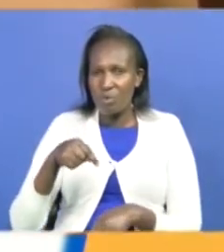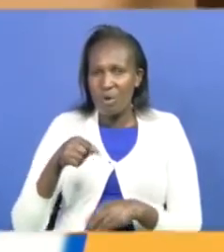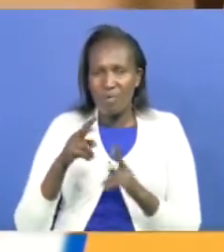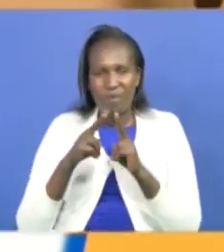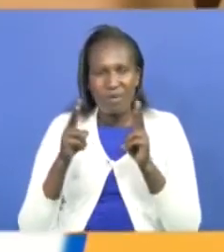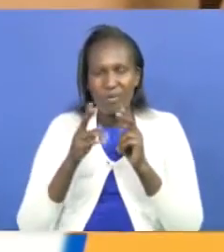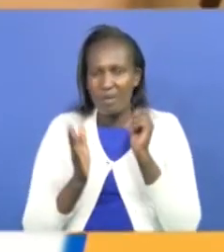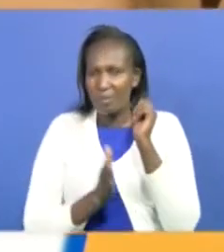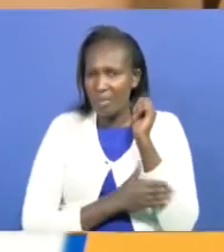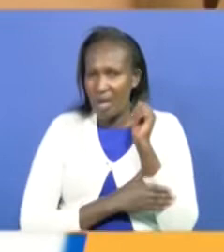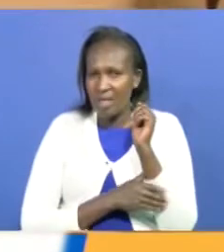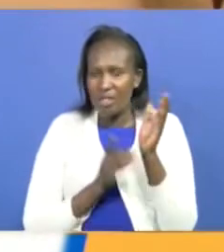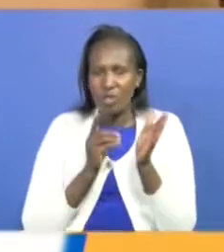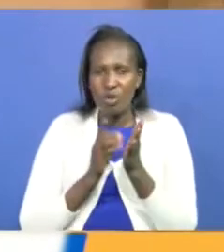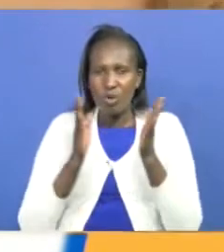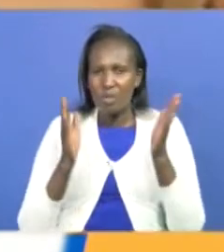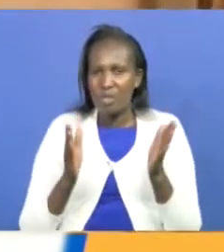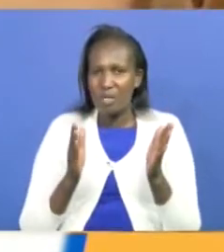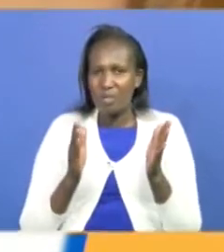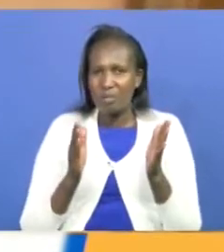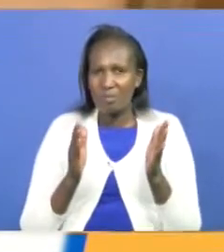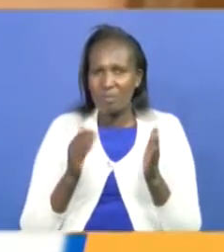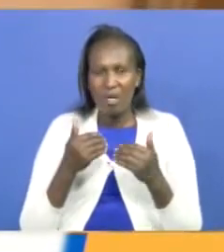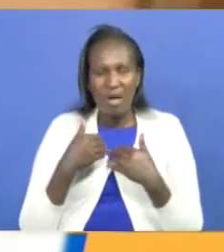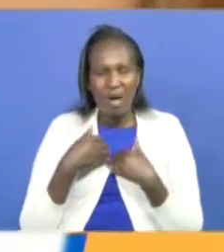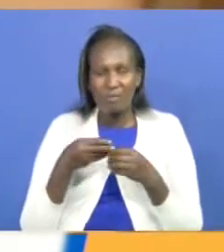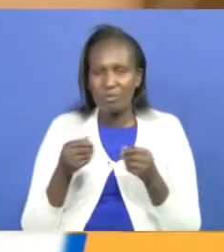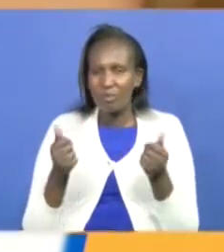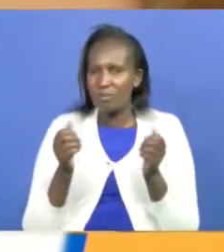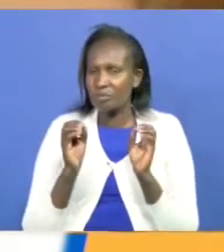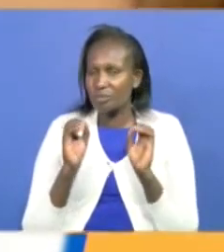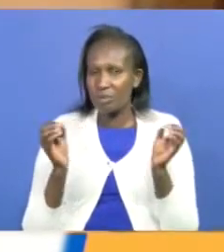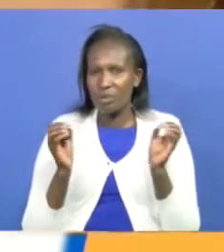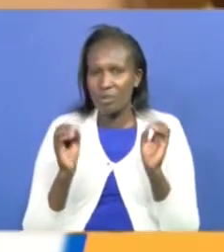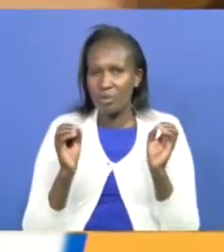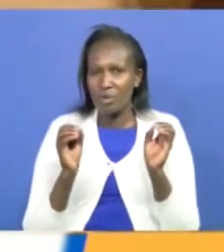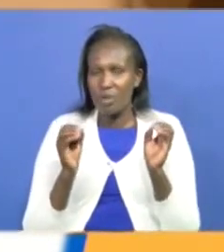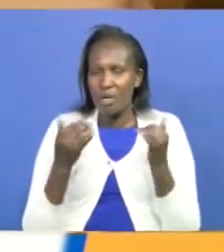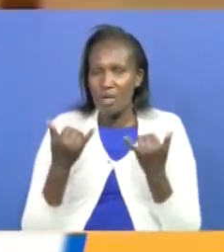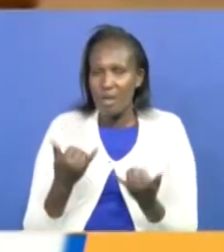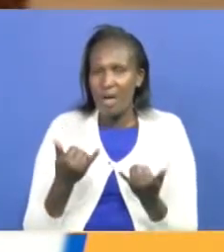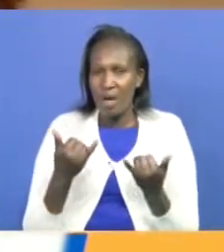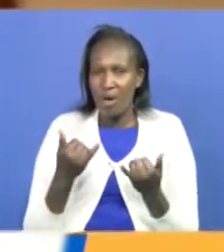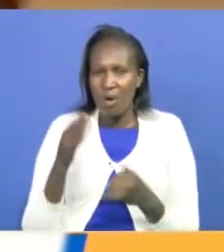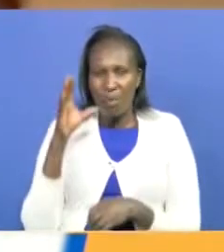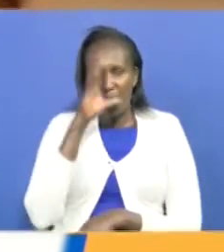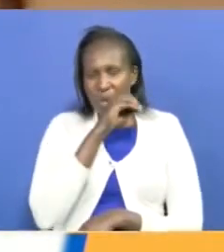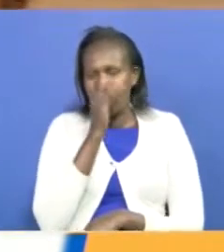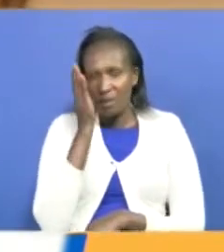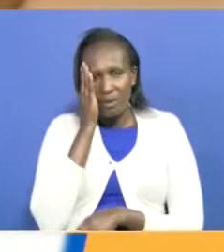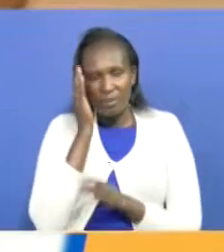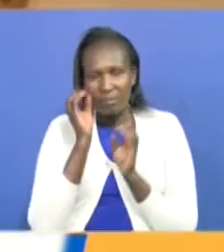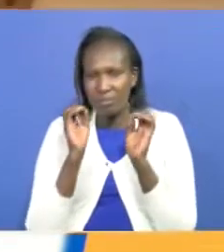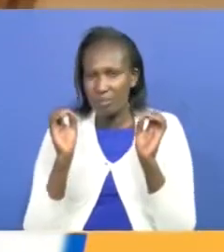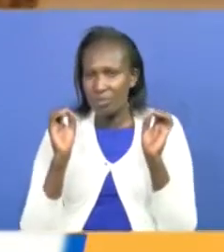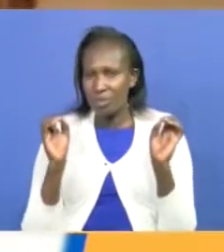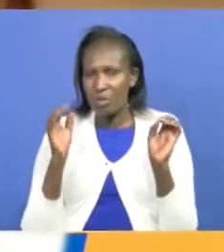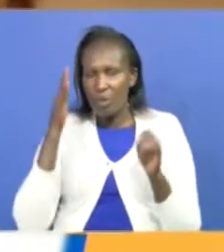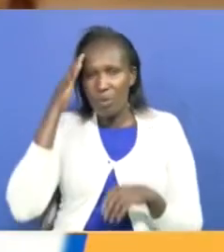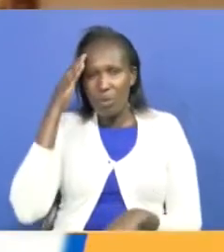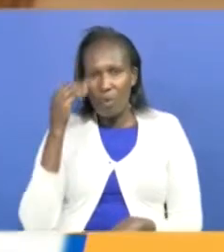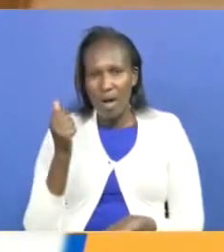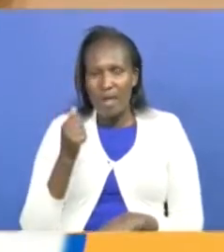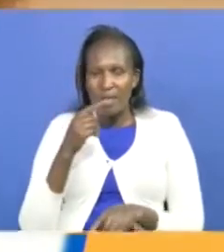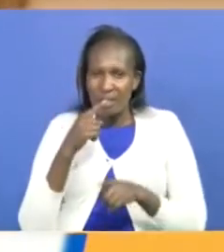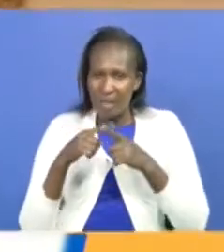kiasi kwamba madaktari humu nchini hawakuwa na suluhu. Hali hii sasa inamkosesha usingizi binti huyu, giza kuu